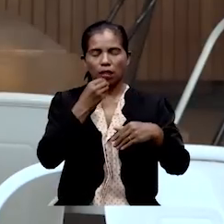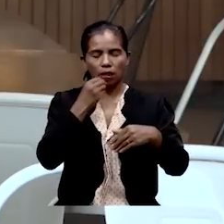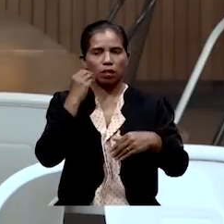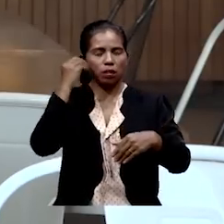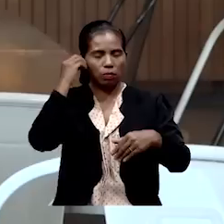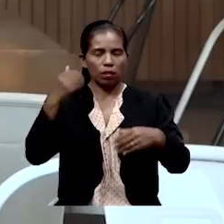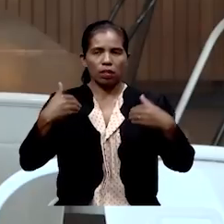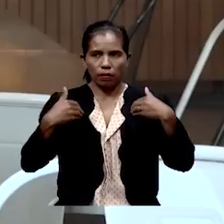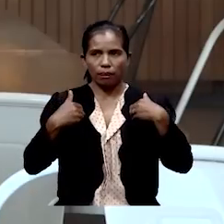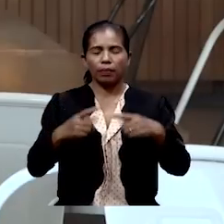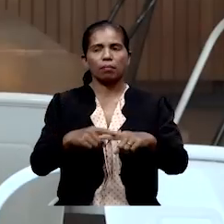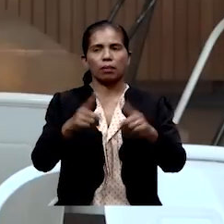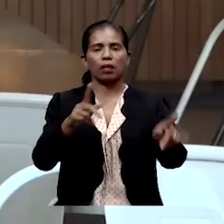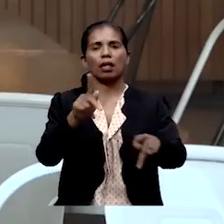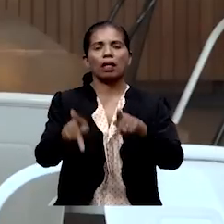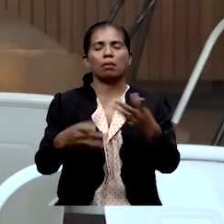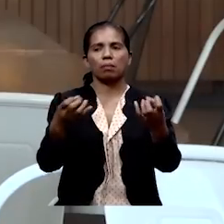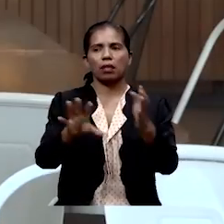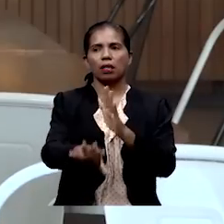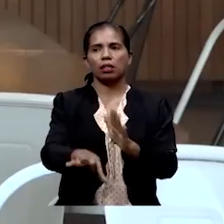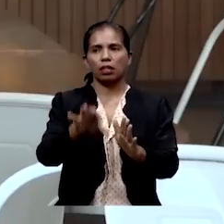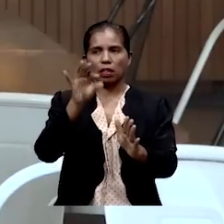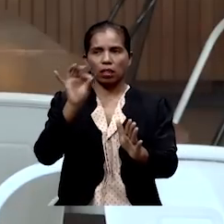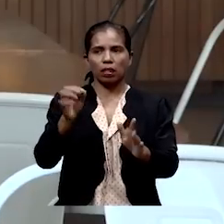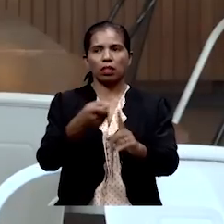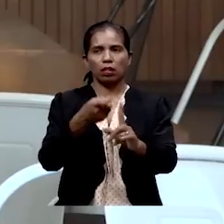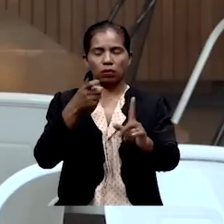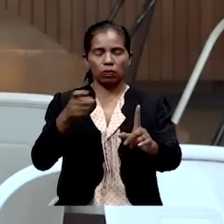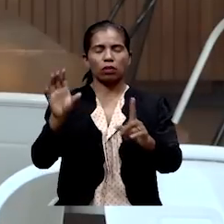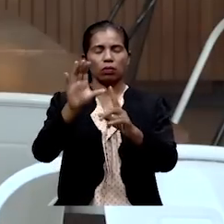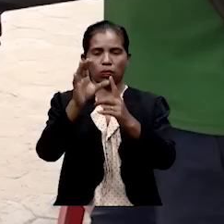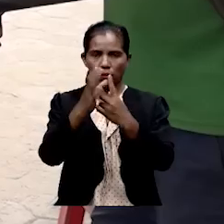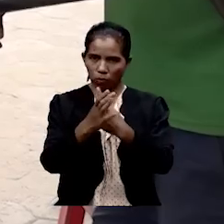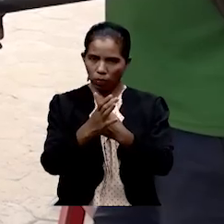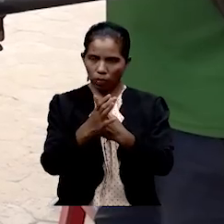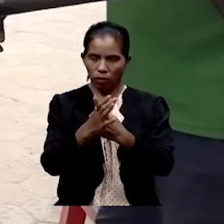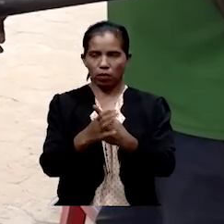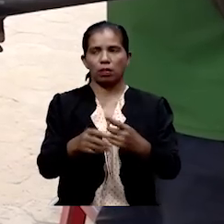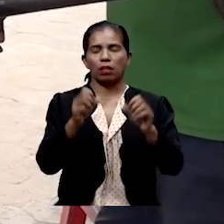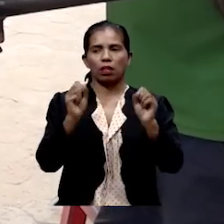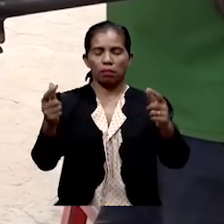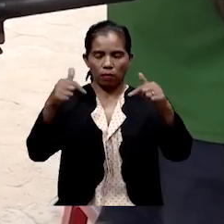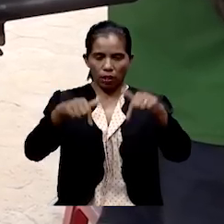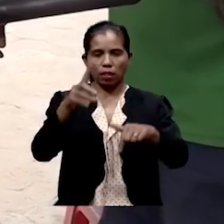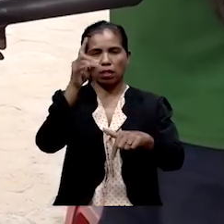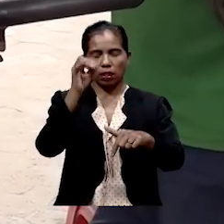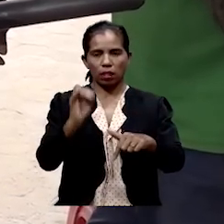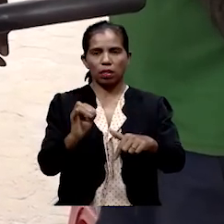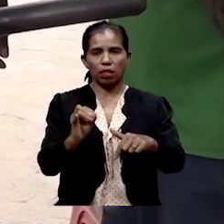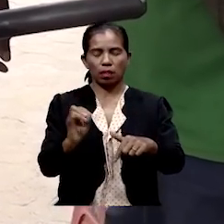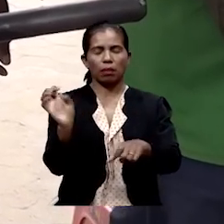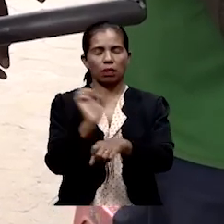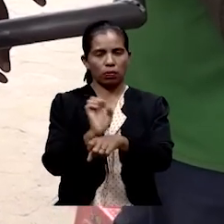toos. Tapi emang barak hili atau sayhus ini kondisian kultural, sosio-kultural ini emang kriklos, mai hela hidili perkastiguan